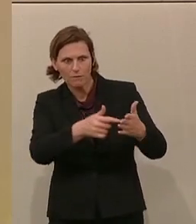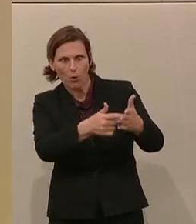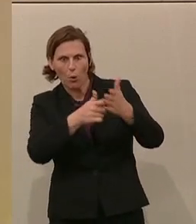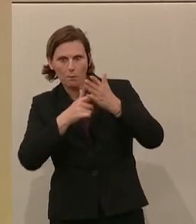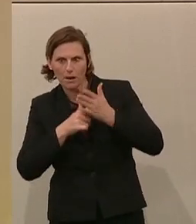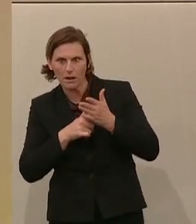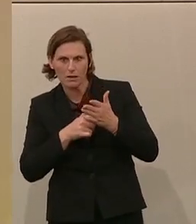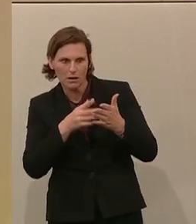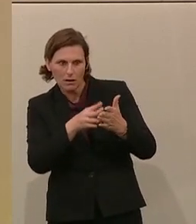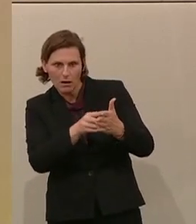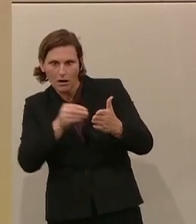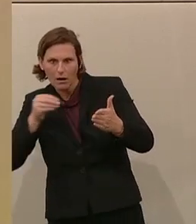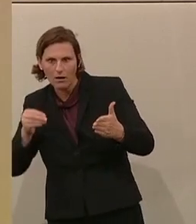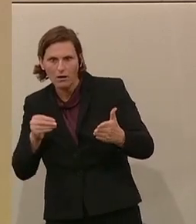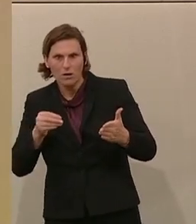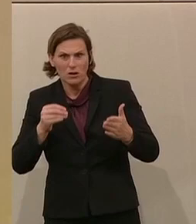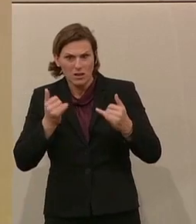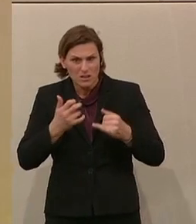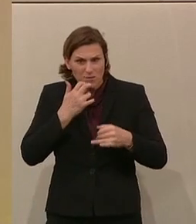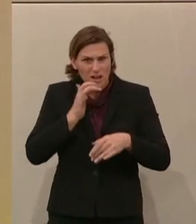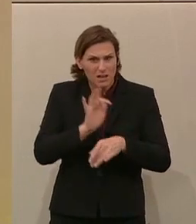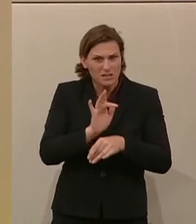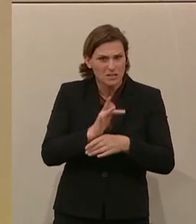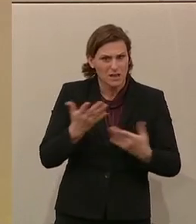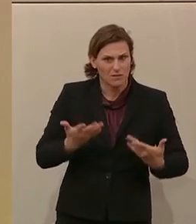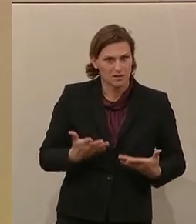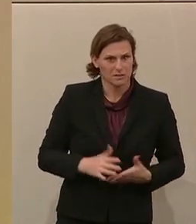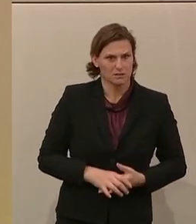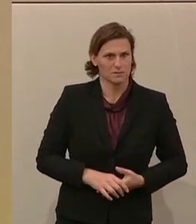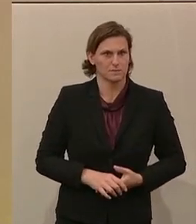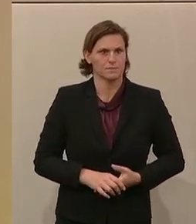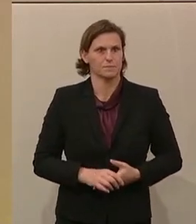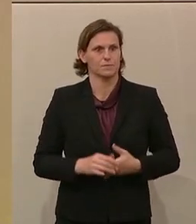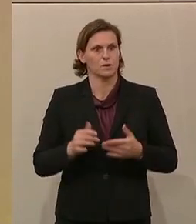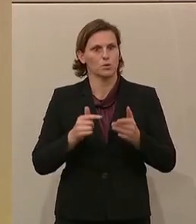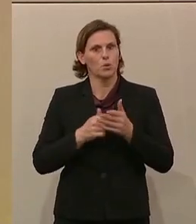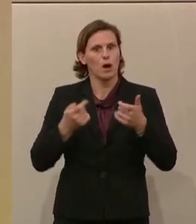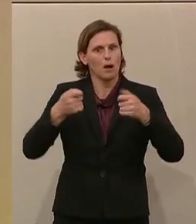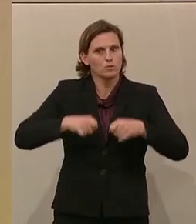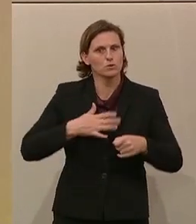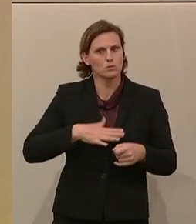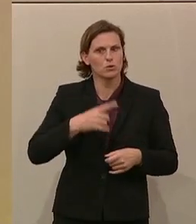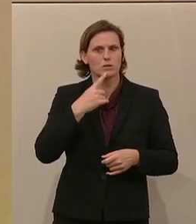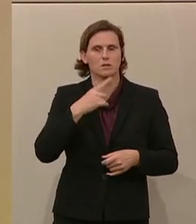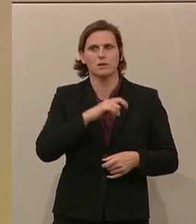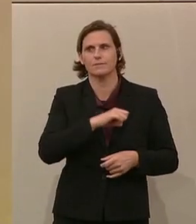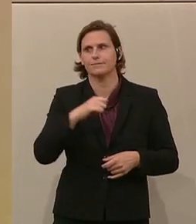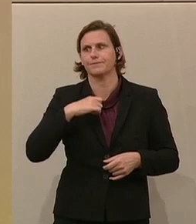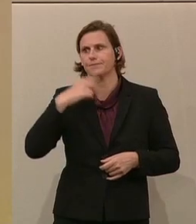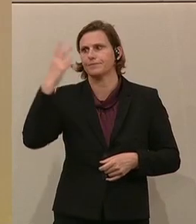ist. Und da frage ich mich jetzt dann ernsthaft, was ihr da kritisieren wollt. Abschließend vielleicht noch, um es klarzustellen, selbstverständlich